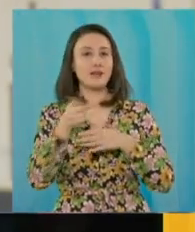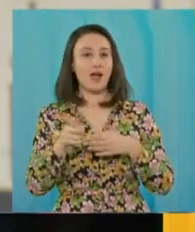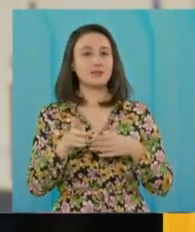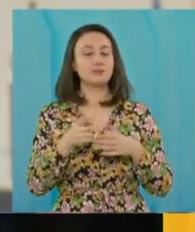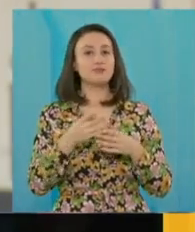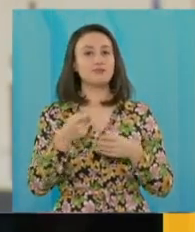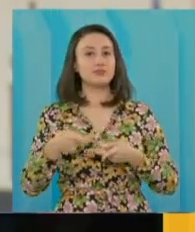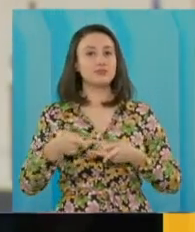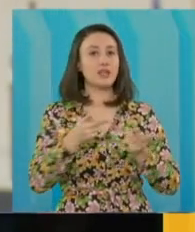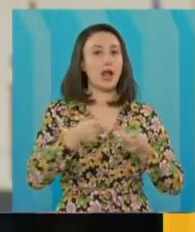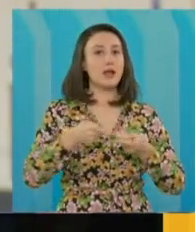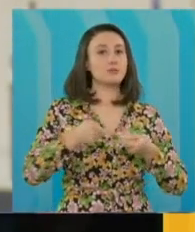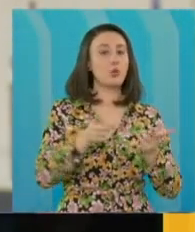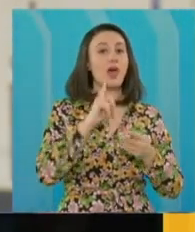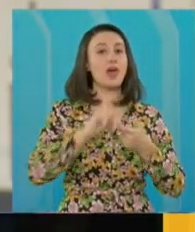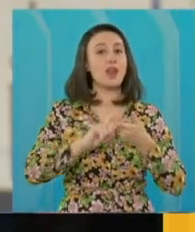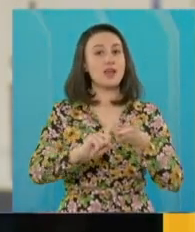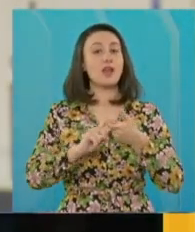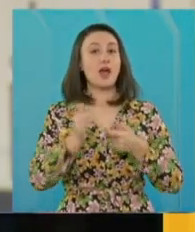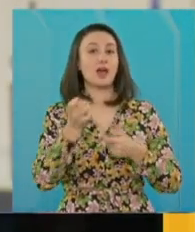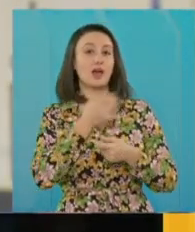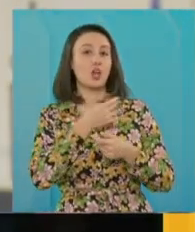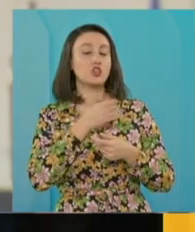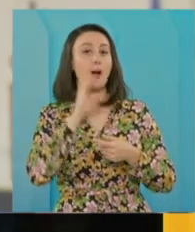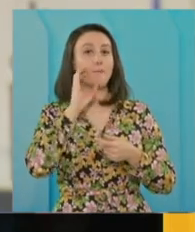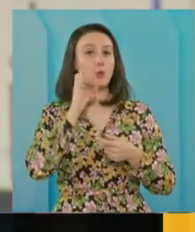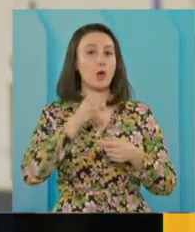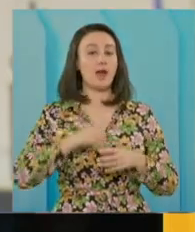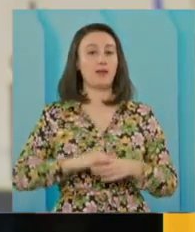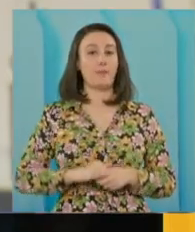lichefiat transportat prin rețele din Grecia și Bulgaria.